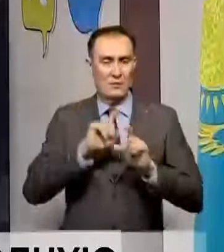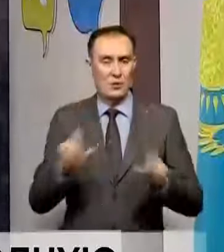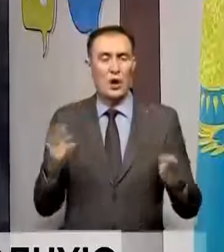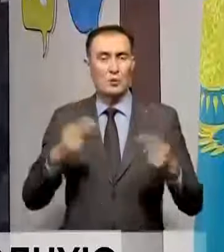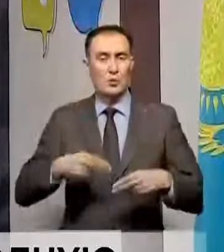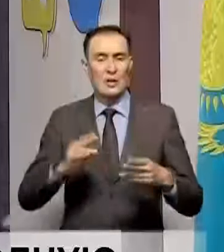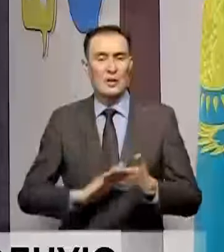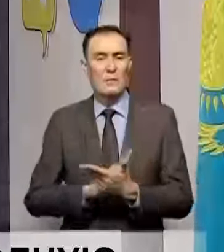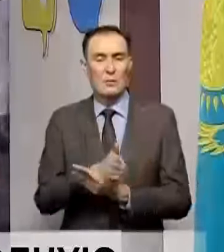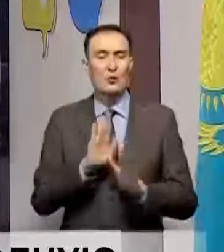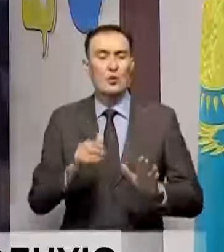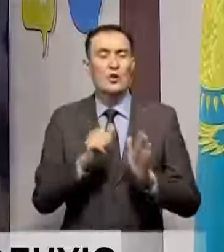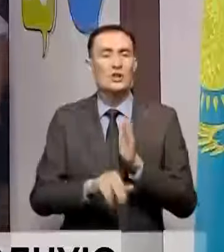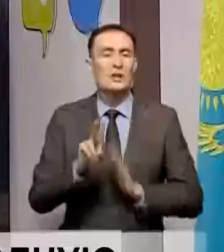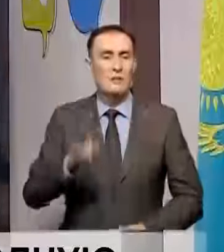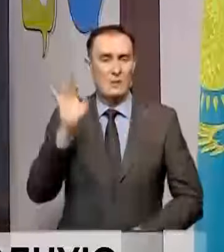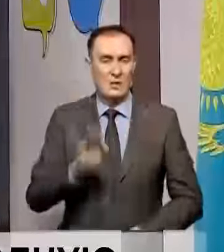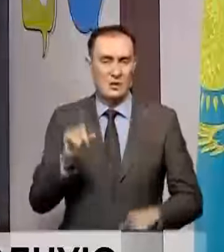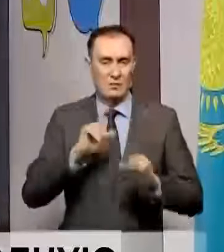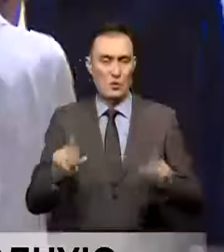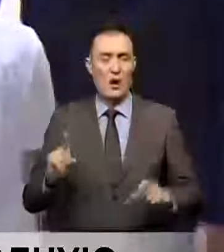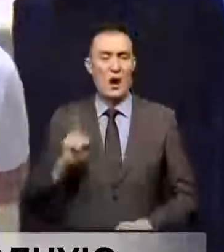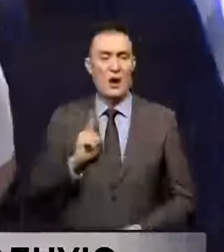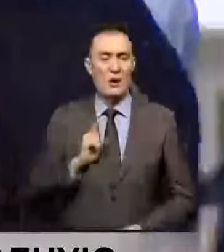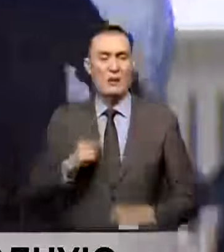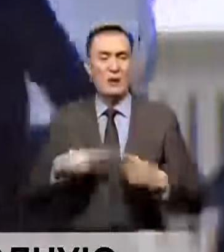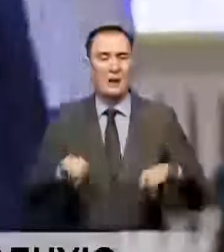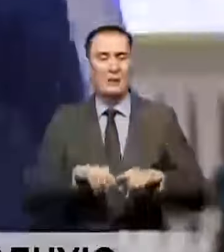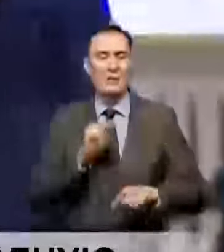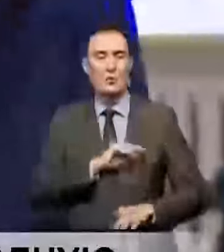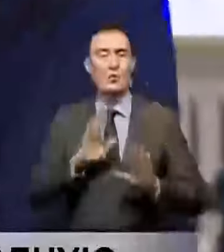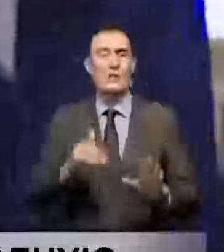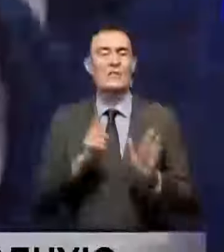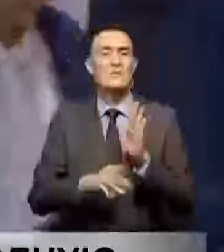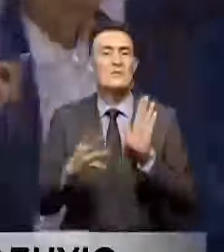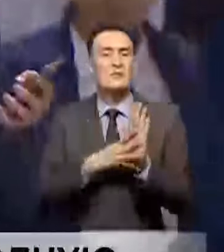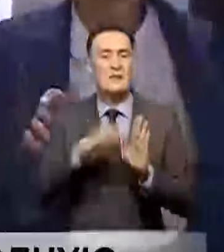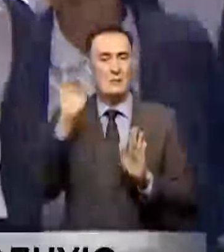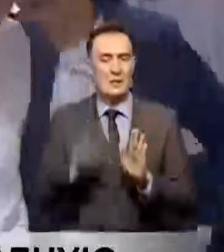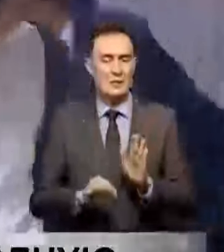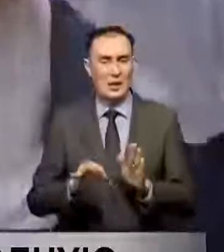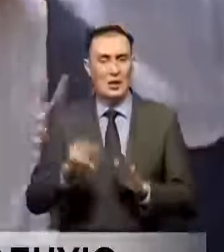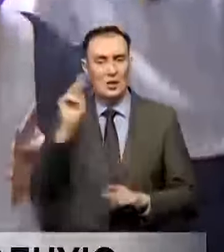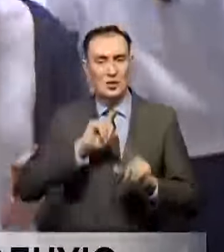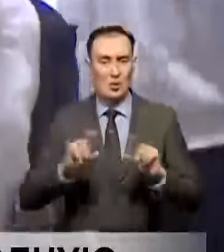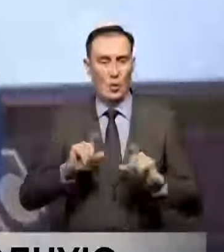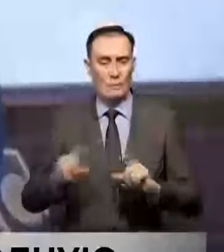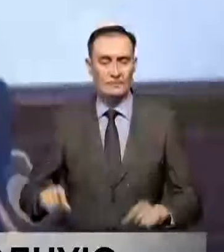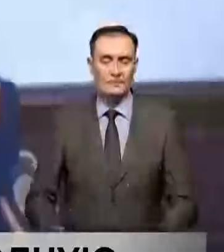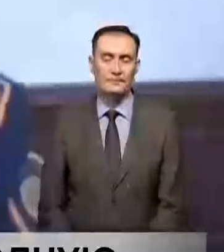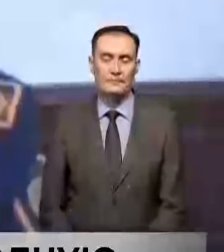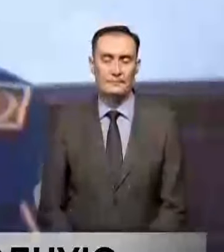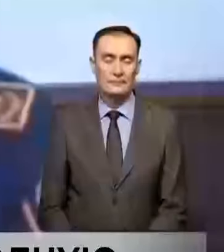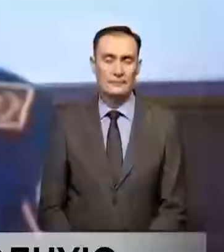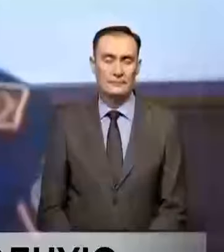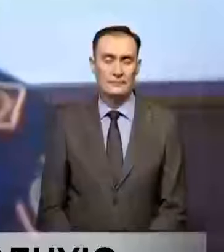турникетами на входе всего 62%. Охранные агентства работают только в 79% учебных заведений.